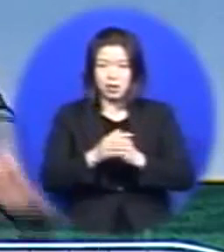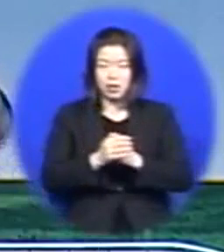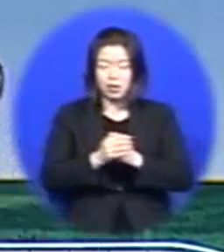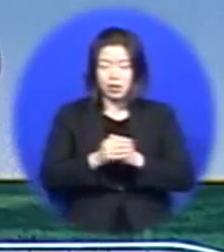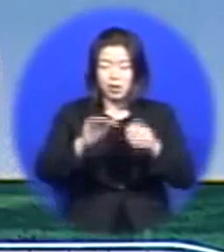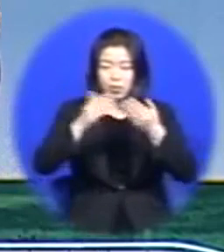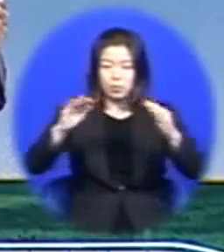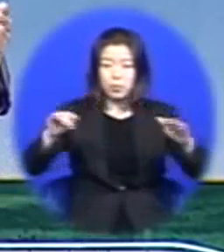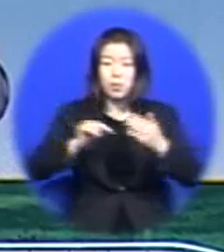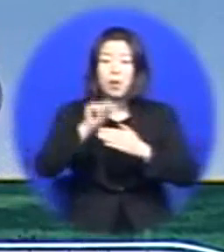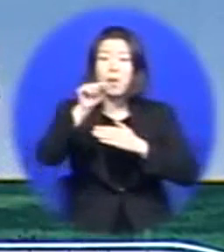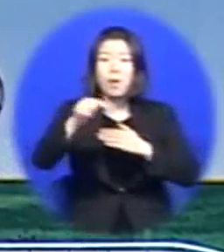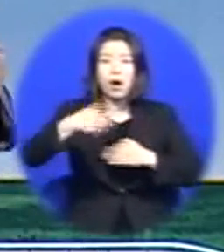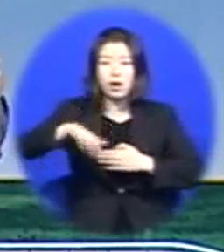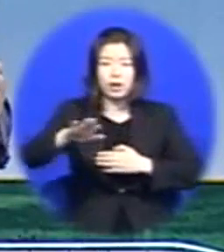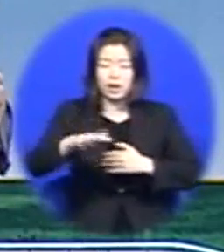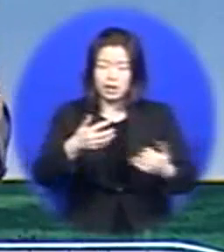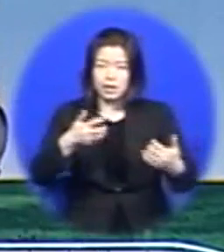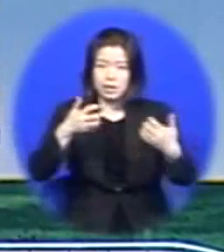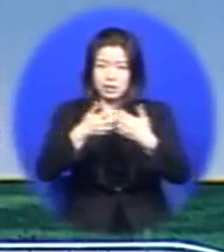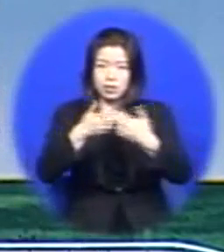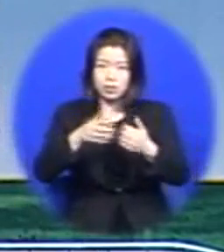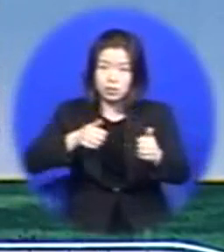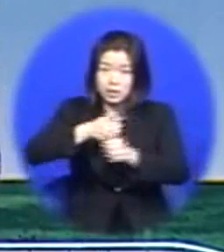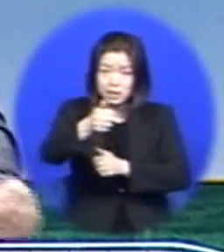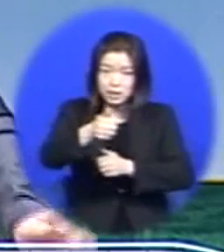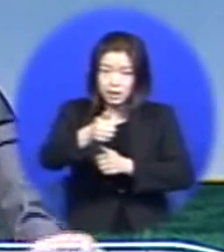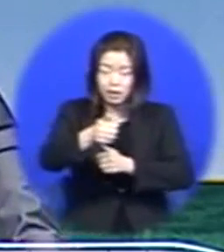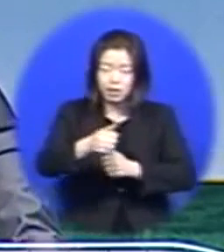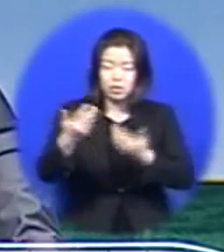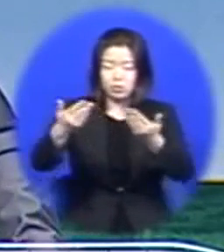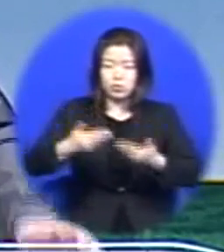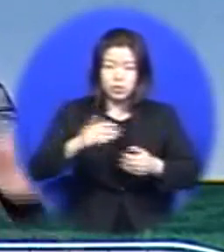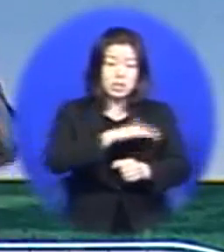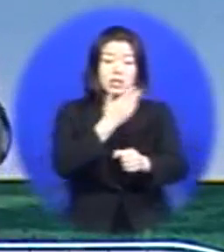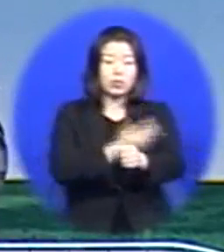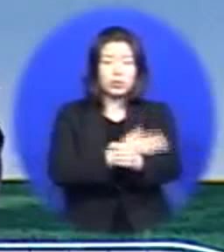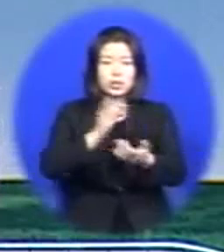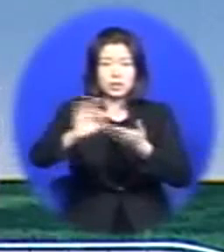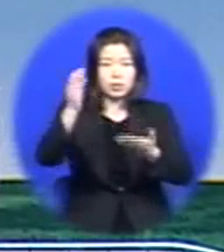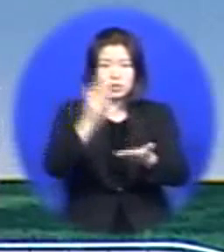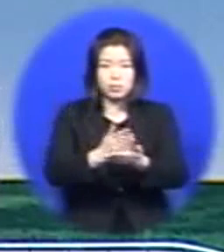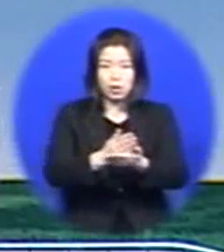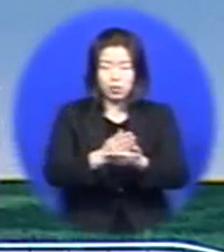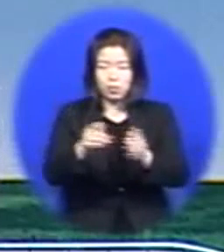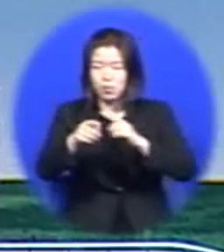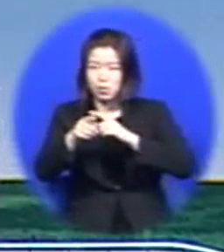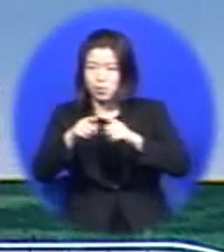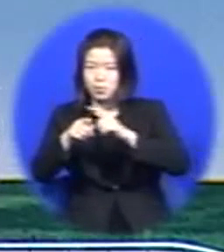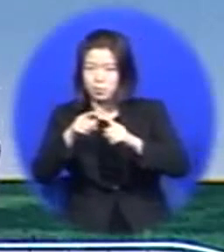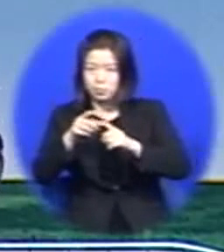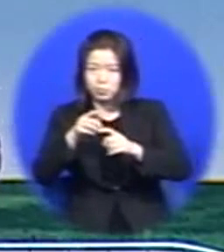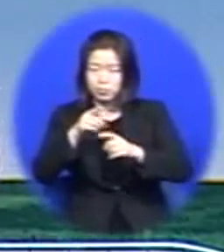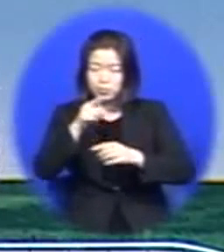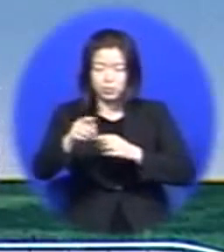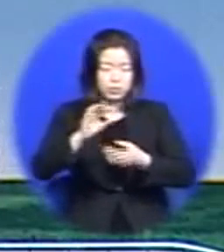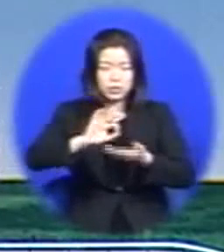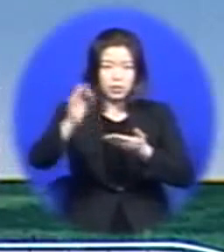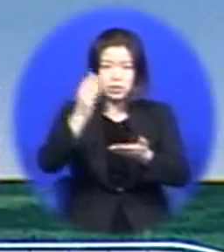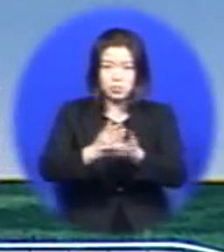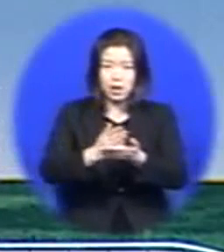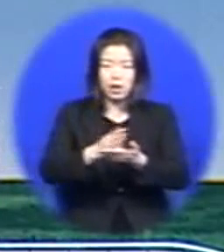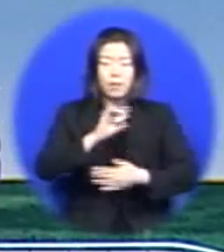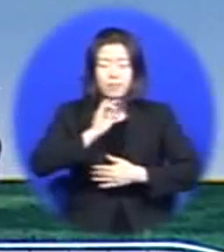성곽 바깥으로 나가 적을 물리치되 주어진 권세를 쓰지 말고 무기를 사용하지 말고 다만